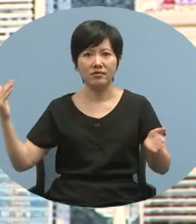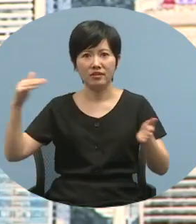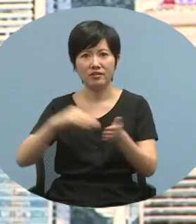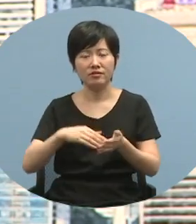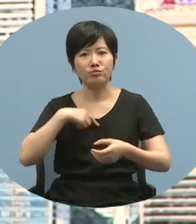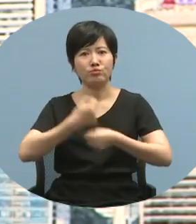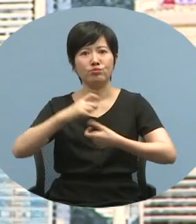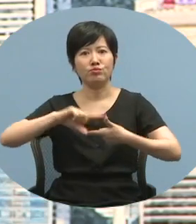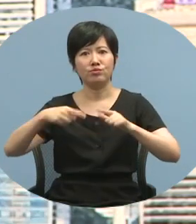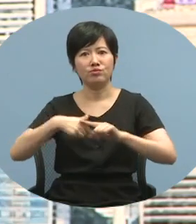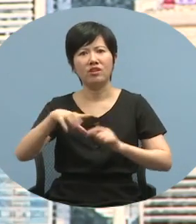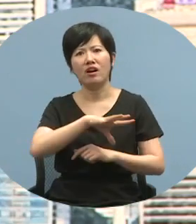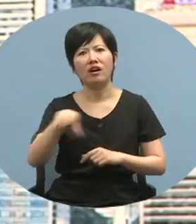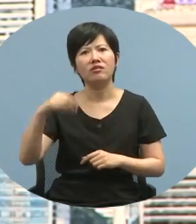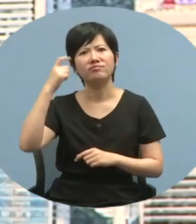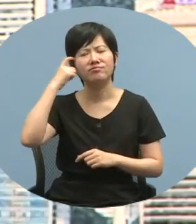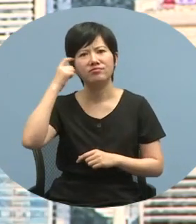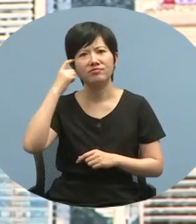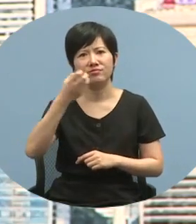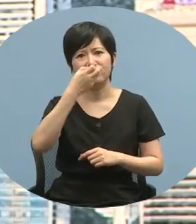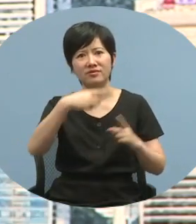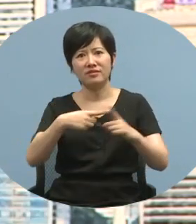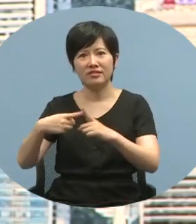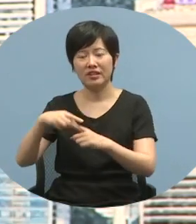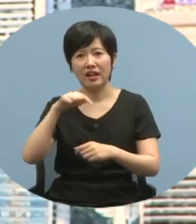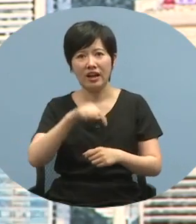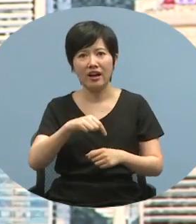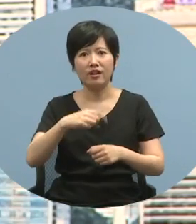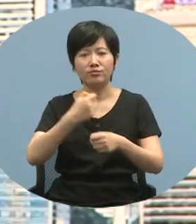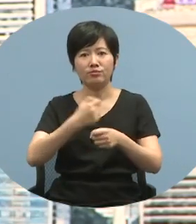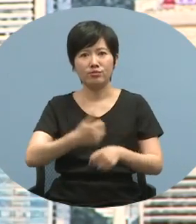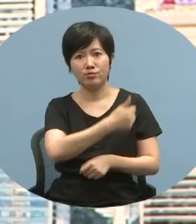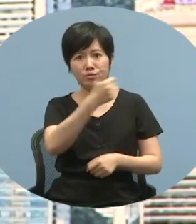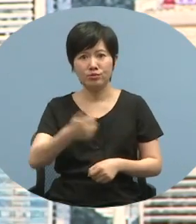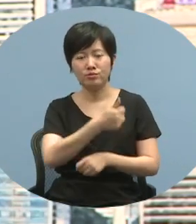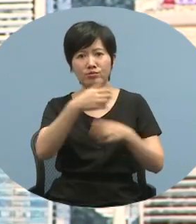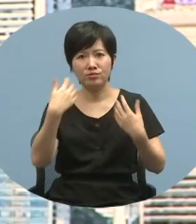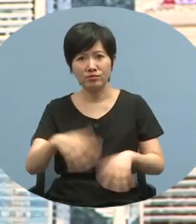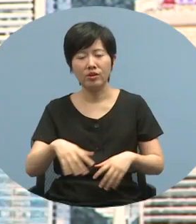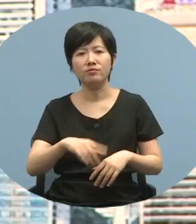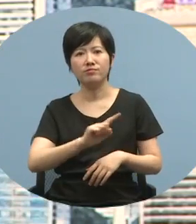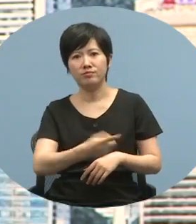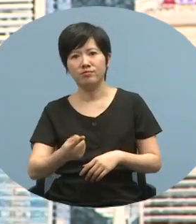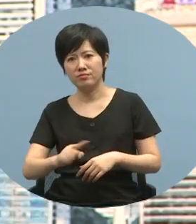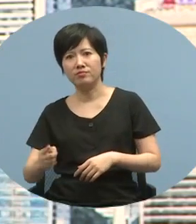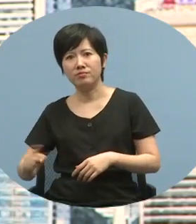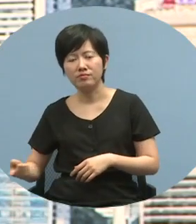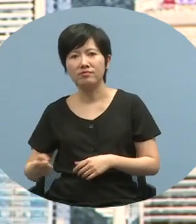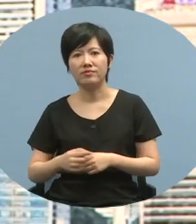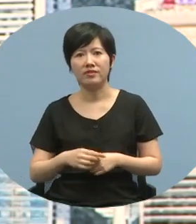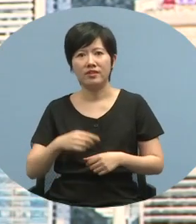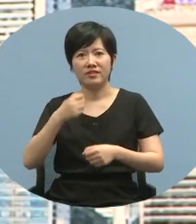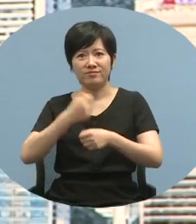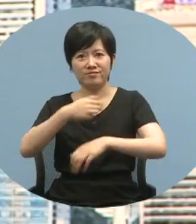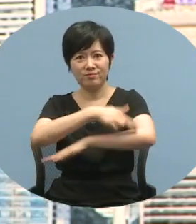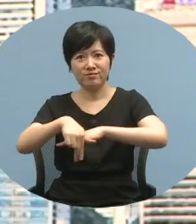法大家都知道了，民生的事是成熟一項就講一項，所以並沒有特別扣